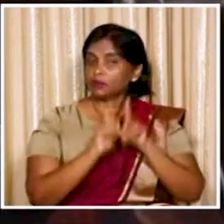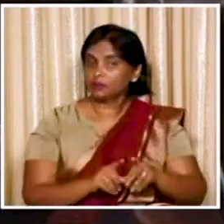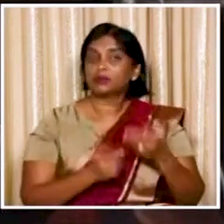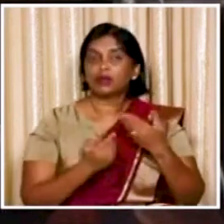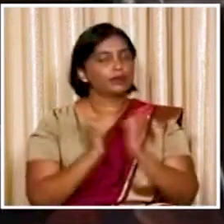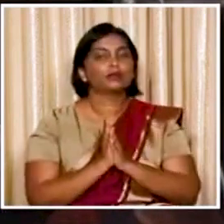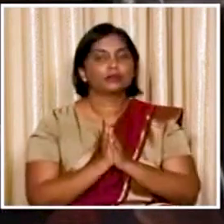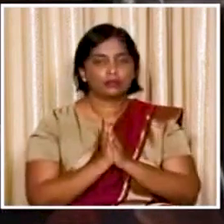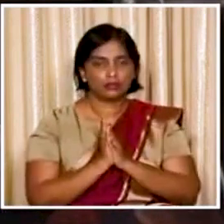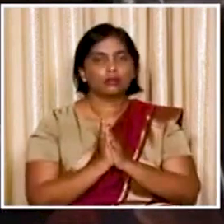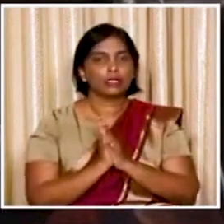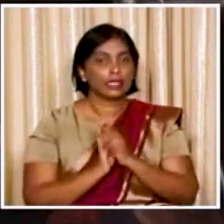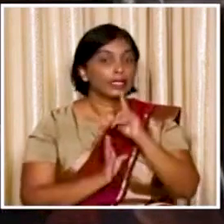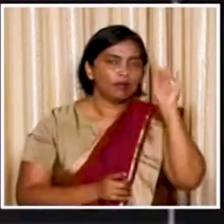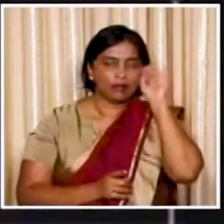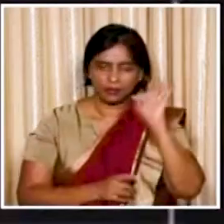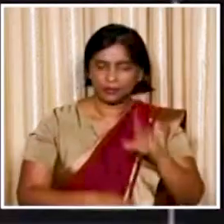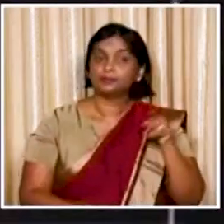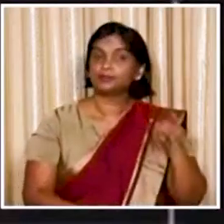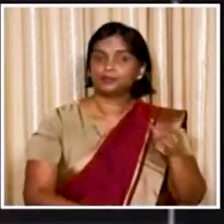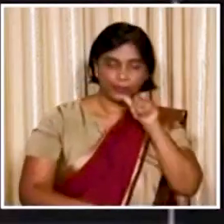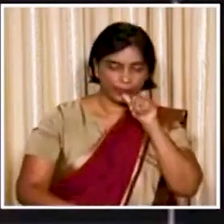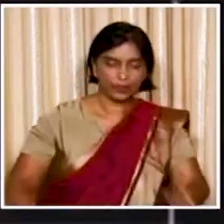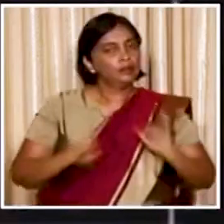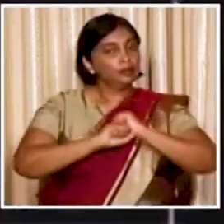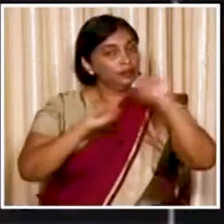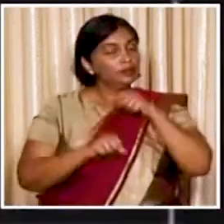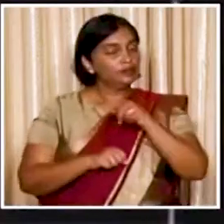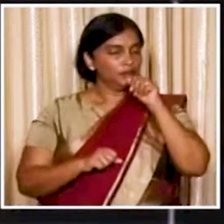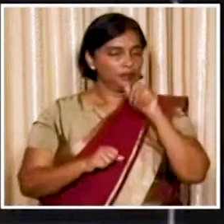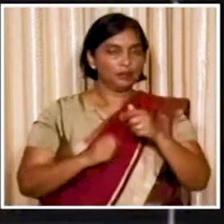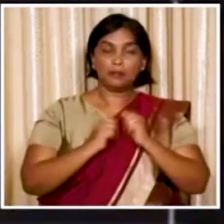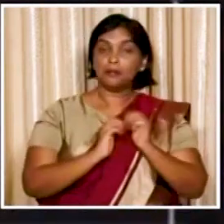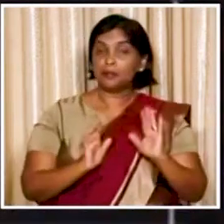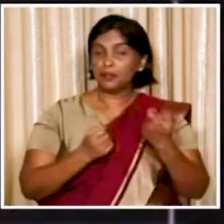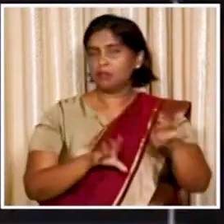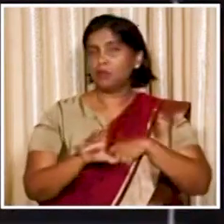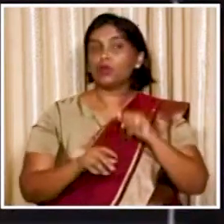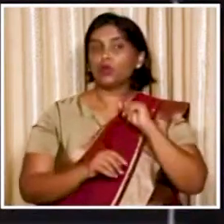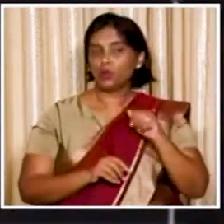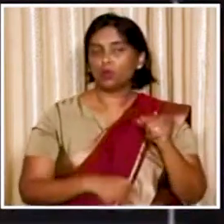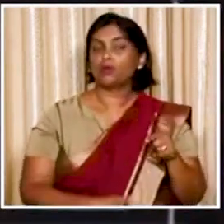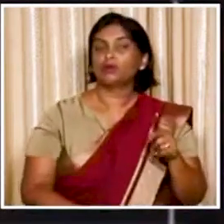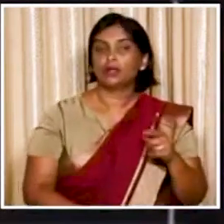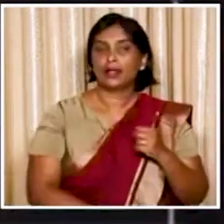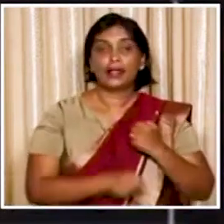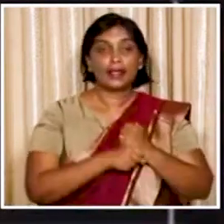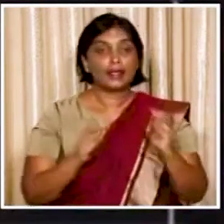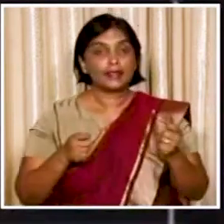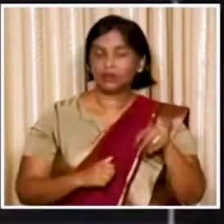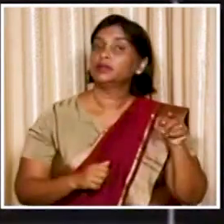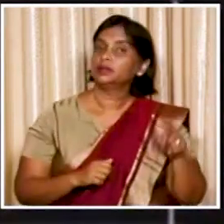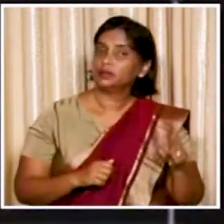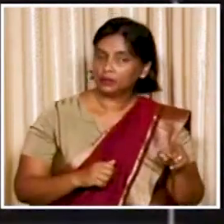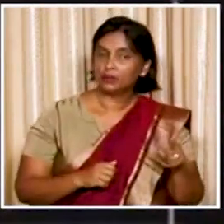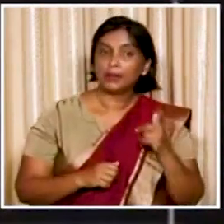හැම දෙනාටම කියන්න හරි ලේසි. අතවශ්‍ය මේ අරගලය කියන එක නිර්මාණය වෙන අපි දන්නවා කවුද. මේ ගෑස් සහ තෙල් නැති වෙච්ච